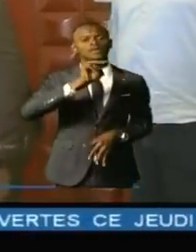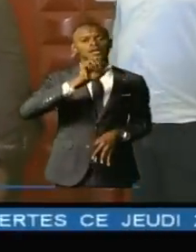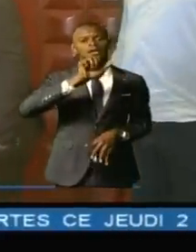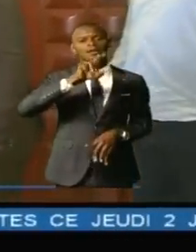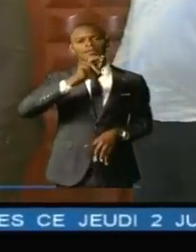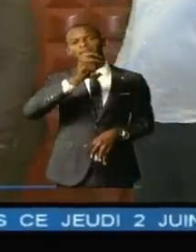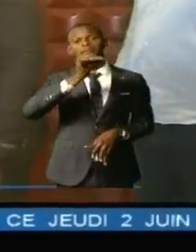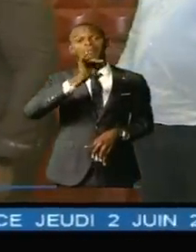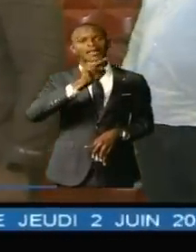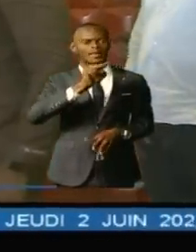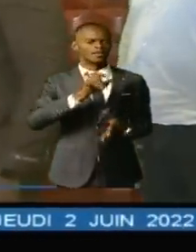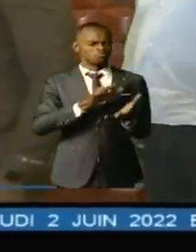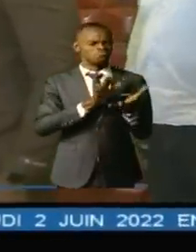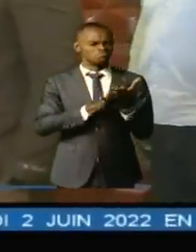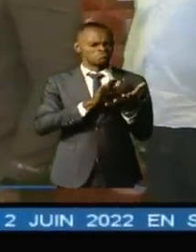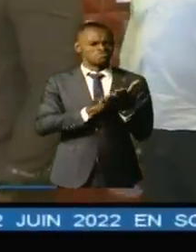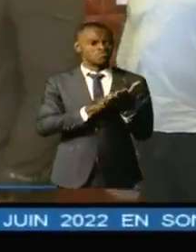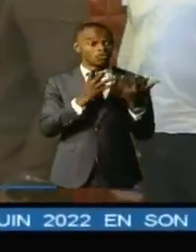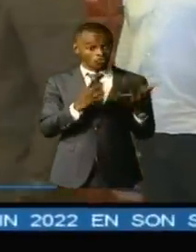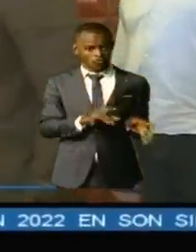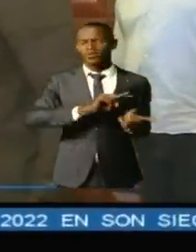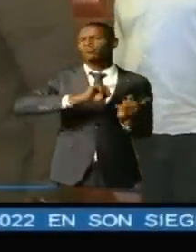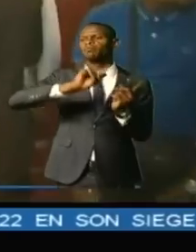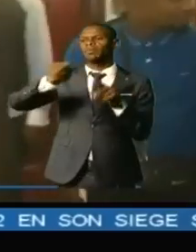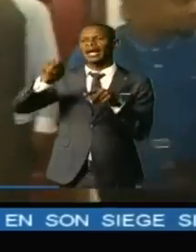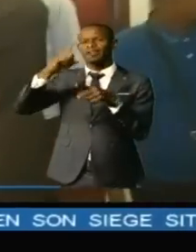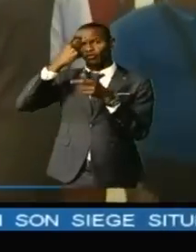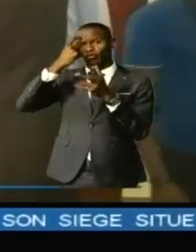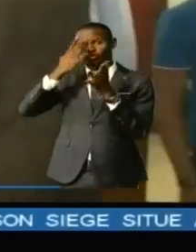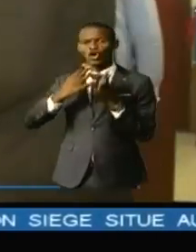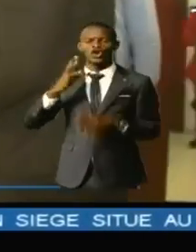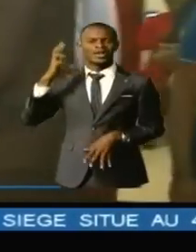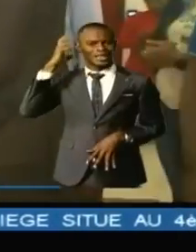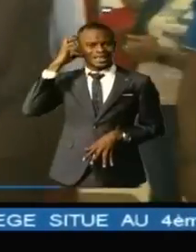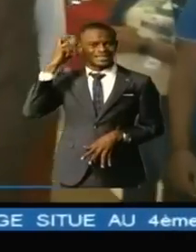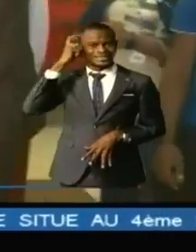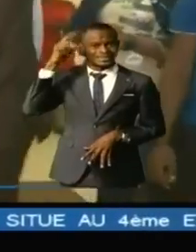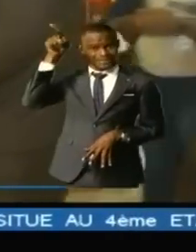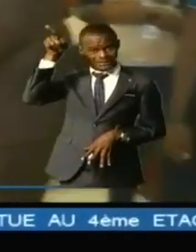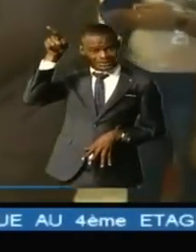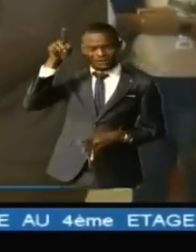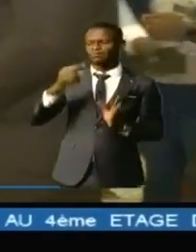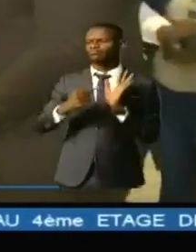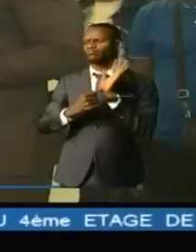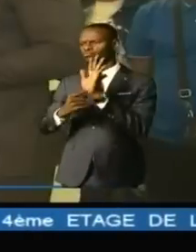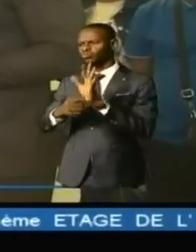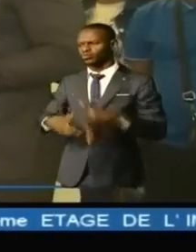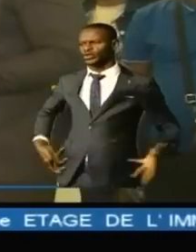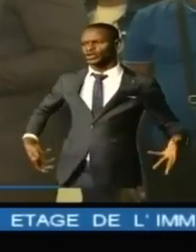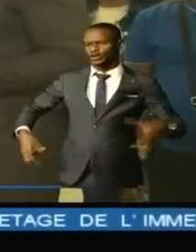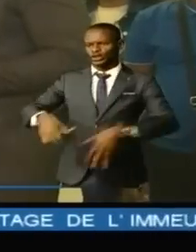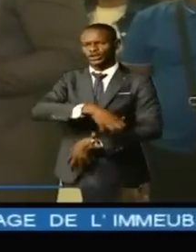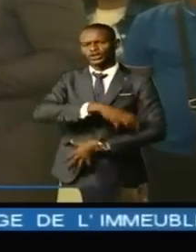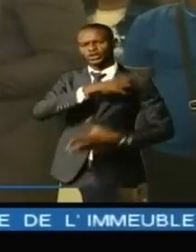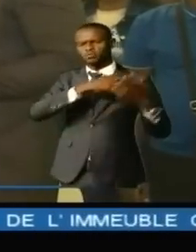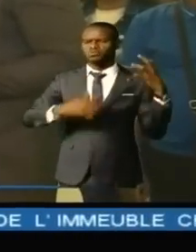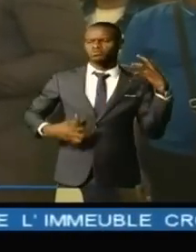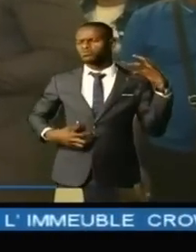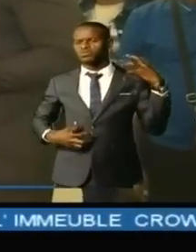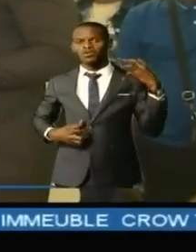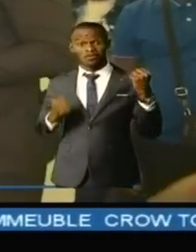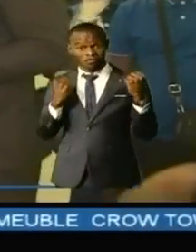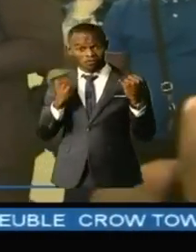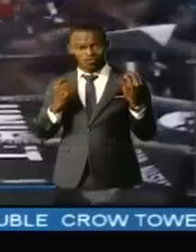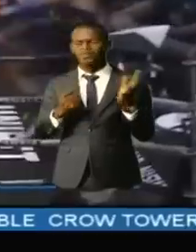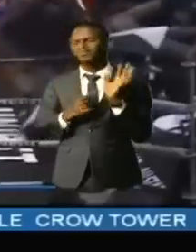gouverneur nouvellement élu du Kasaï central sa ceinture de champion du monde des poids lourds, gagnée lors de son dernier combat qu'il opposait au